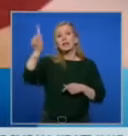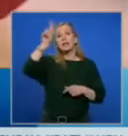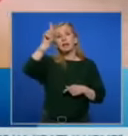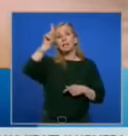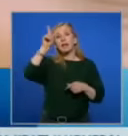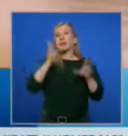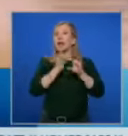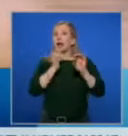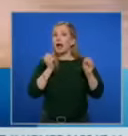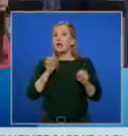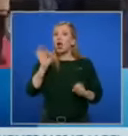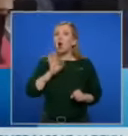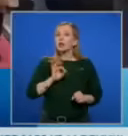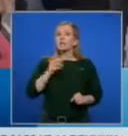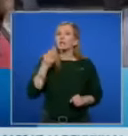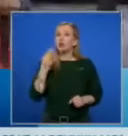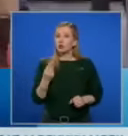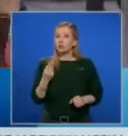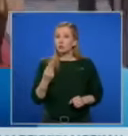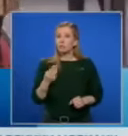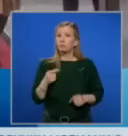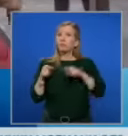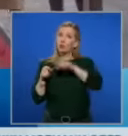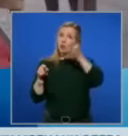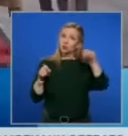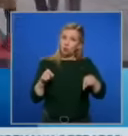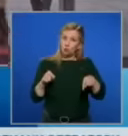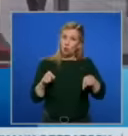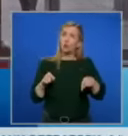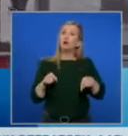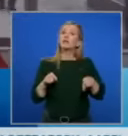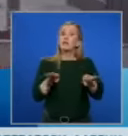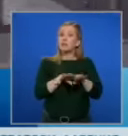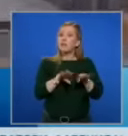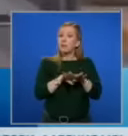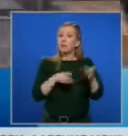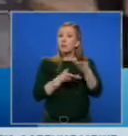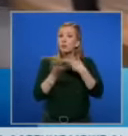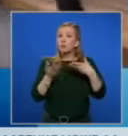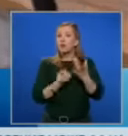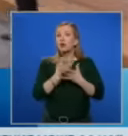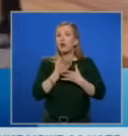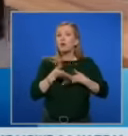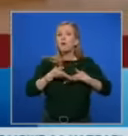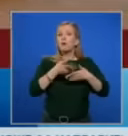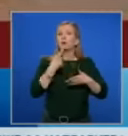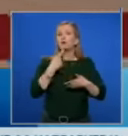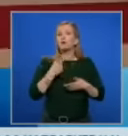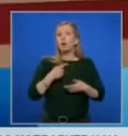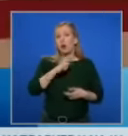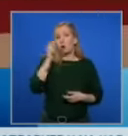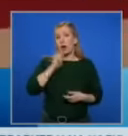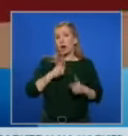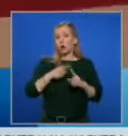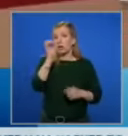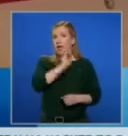германския канцлер Олаф Шолц. Посещението му тук съвпада и с обсъждане на нова помощ за Украина от